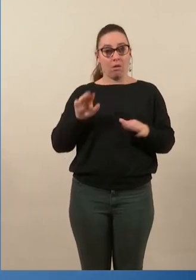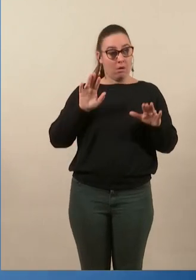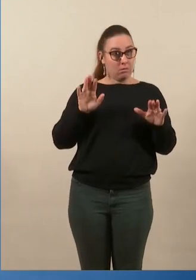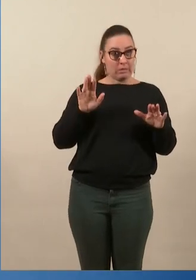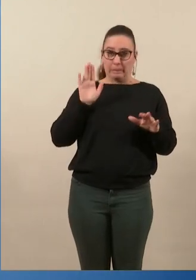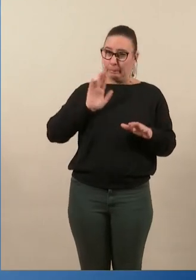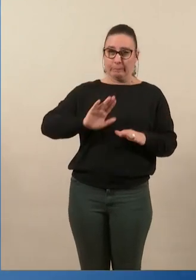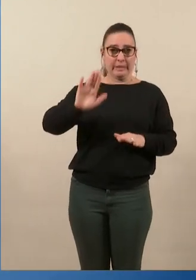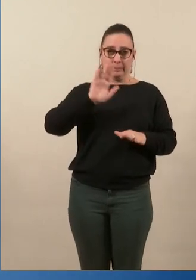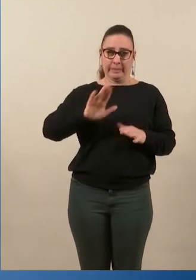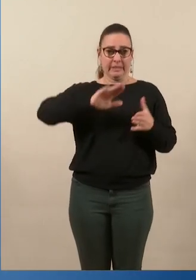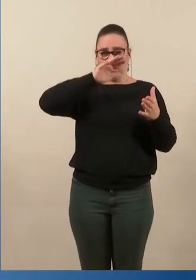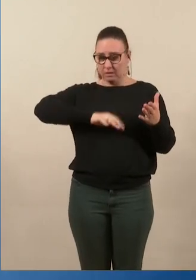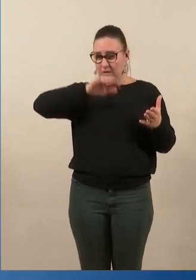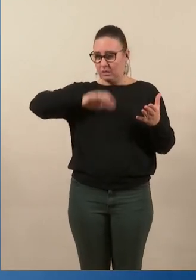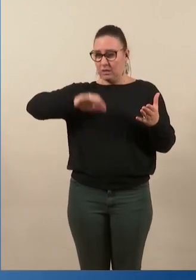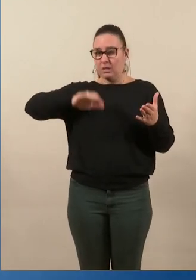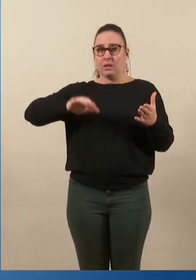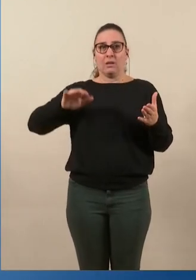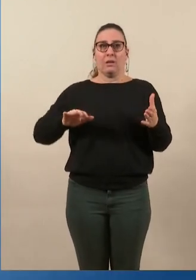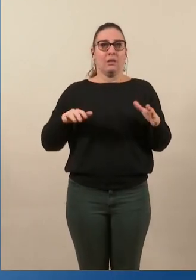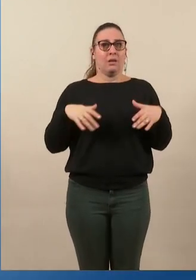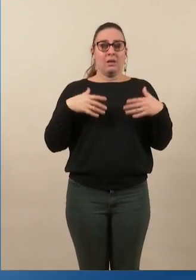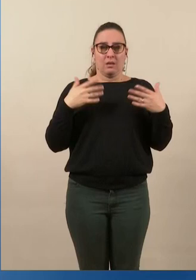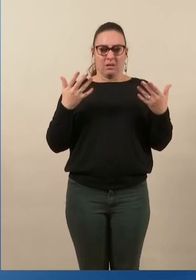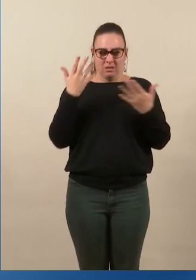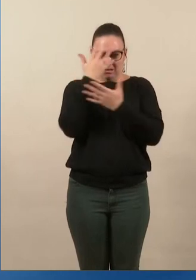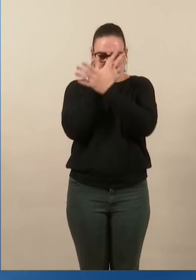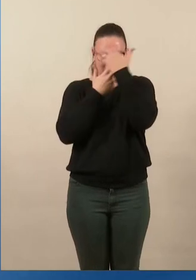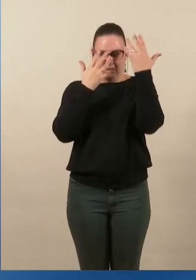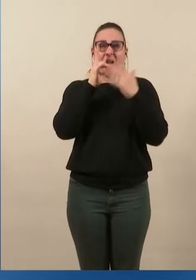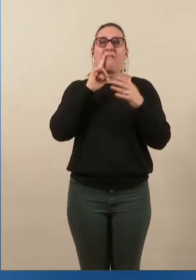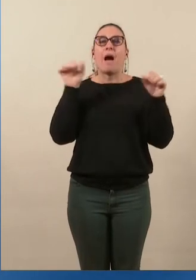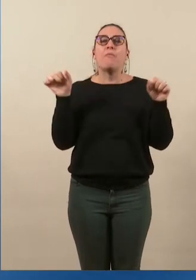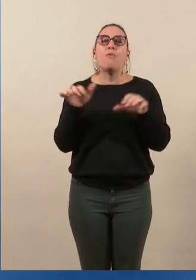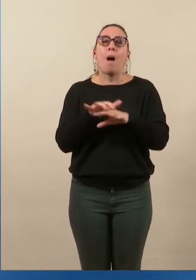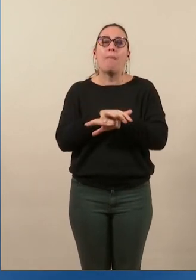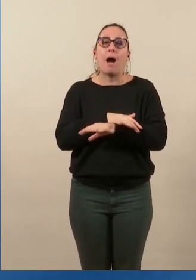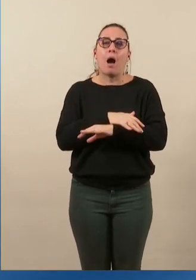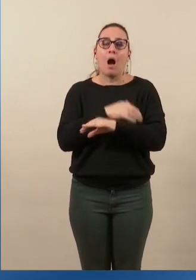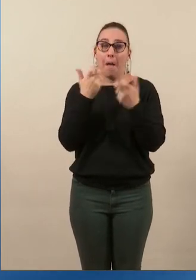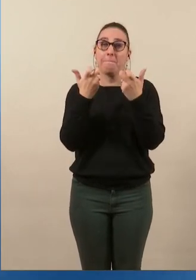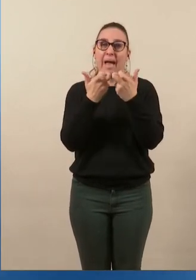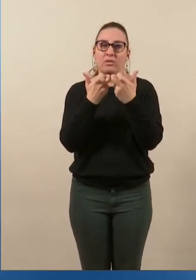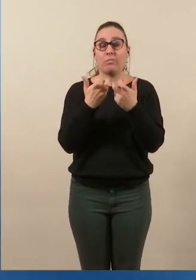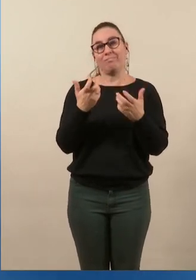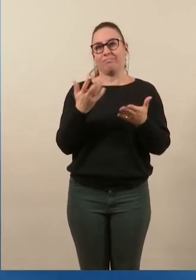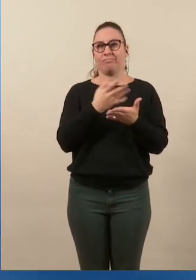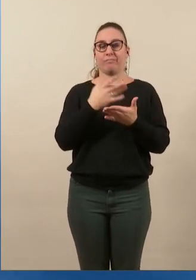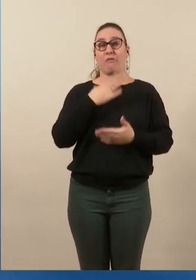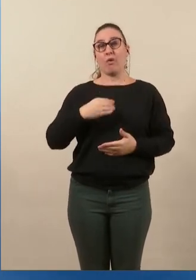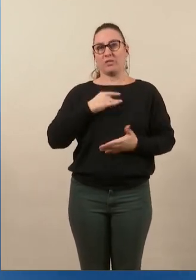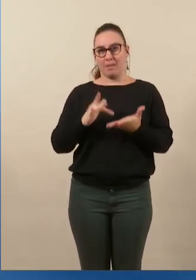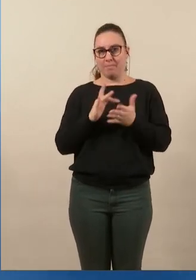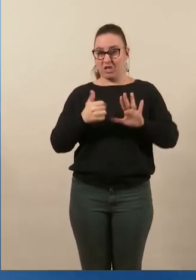inclusive sur qui ne fait que rendre invisiblebl les femmes regardez page 6 vous